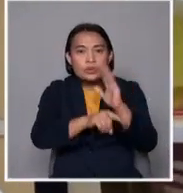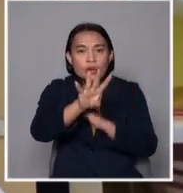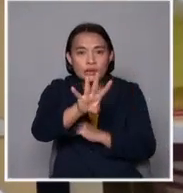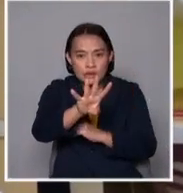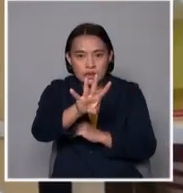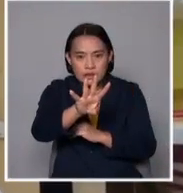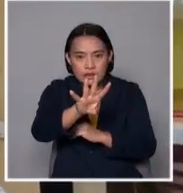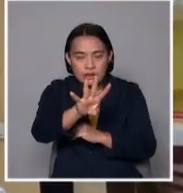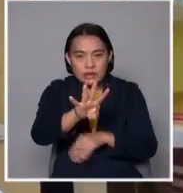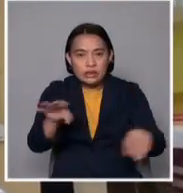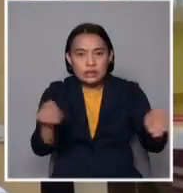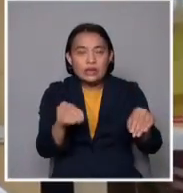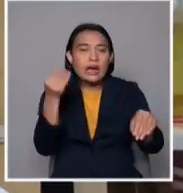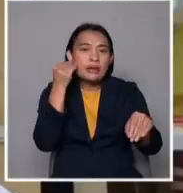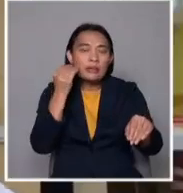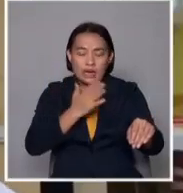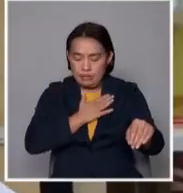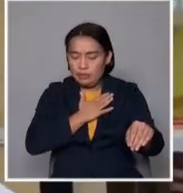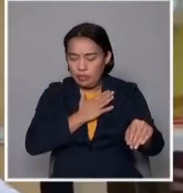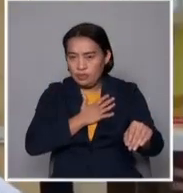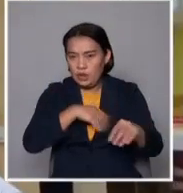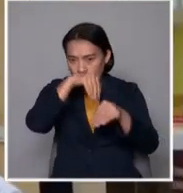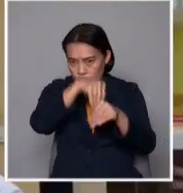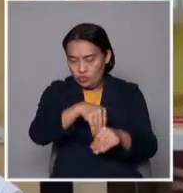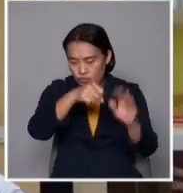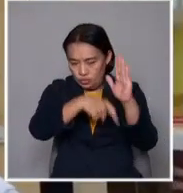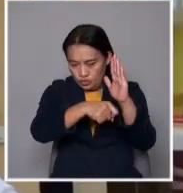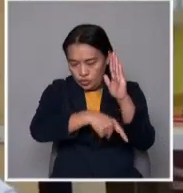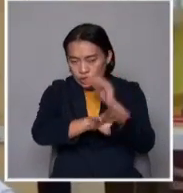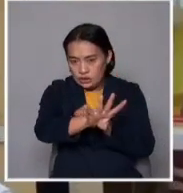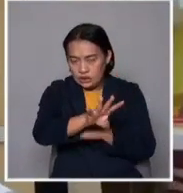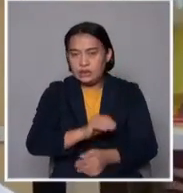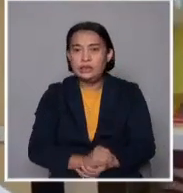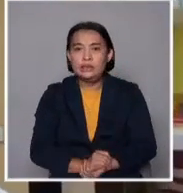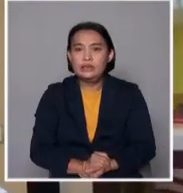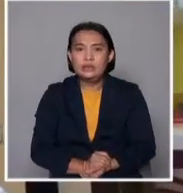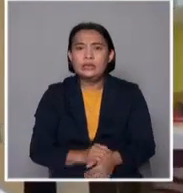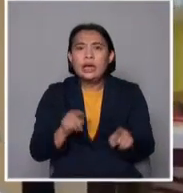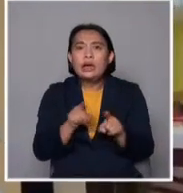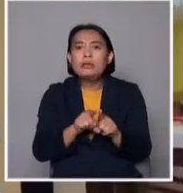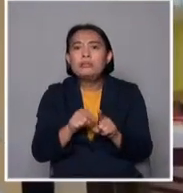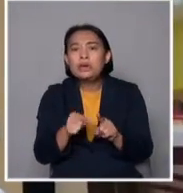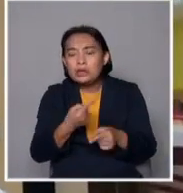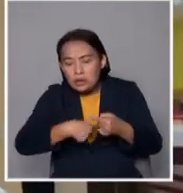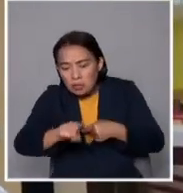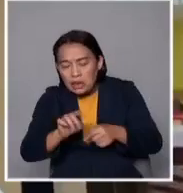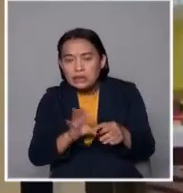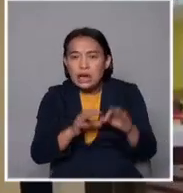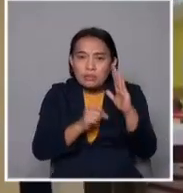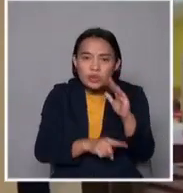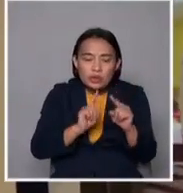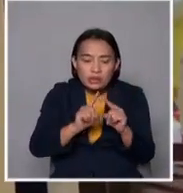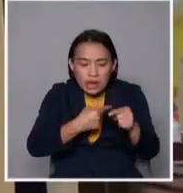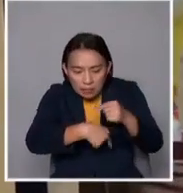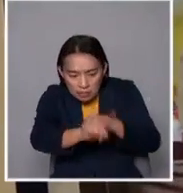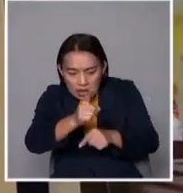อย4 ใช่ ในหมู่บ้านเรา ในหมู่บ้านผมนี่แหละ บ้านเขาอยู่ตรงนั้นเหรอ ไม่เหมือนกับเขาตระเวนเข้าตามซอยอ่ะบ้านหลัง